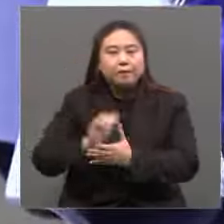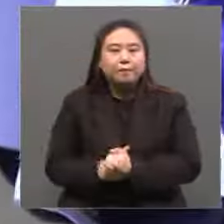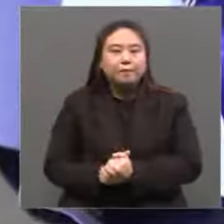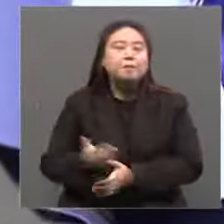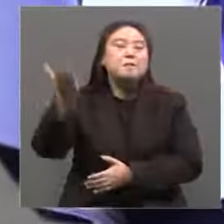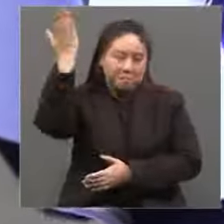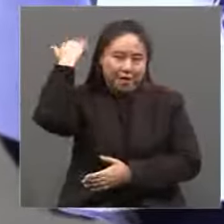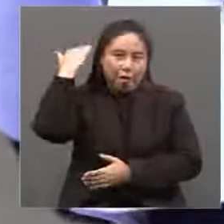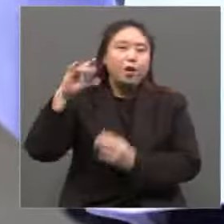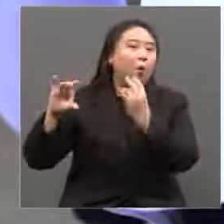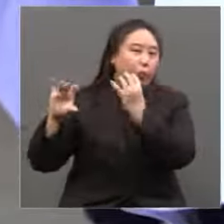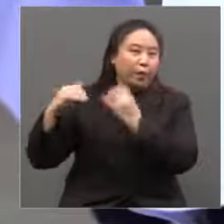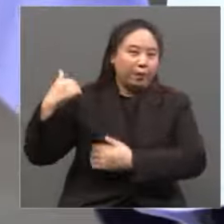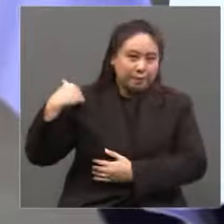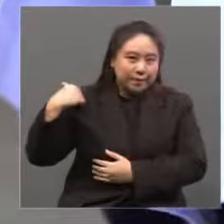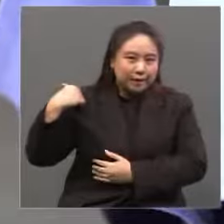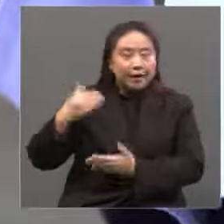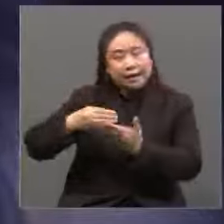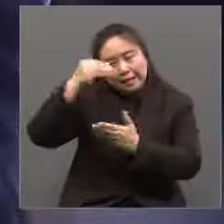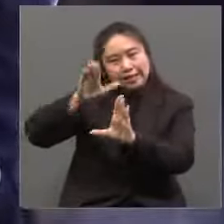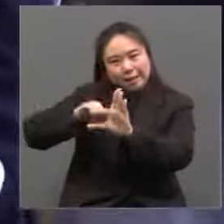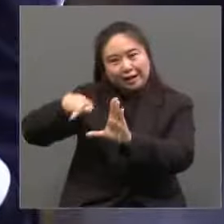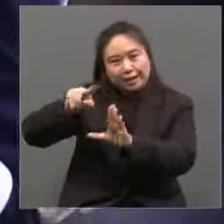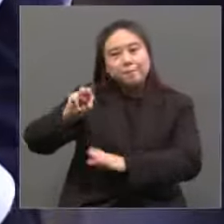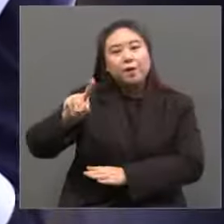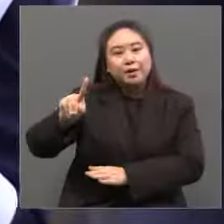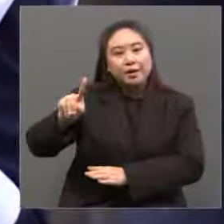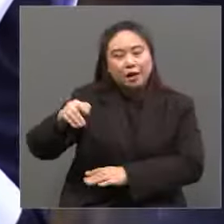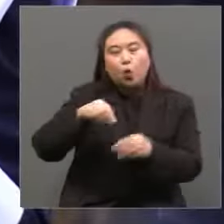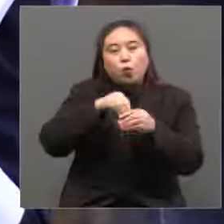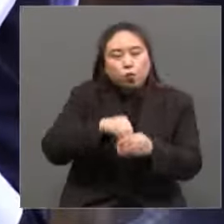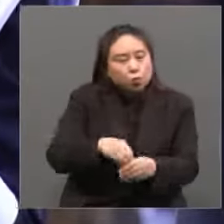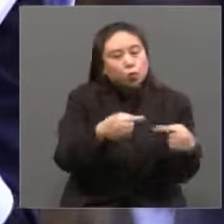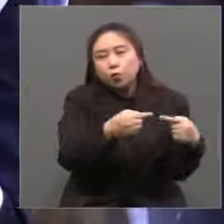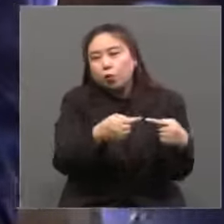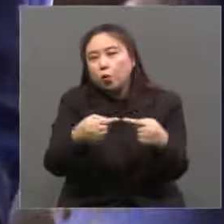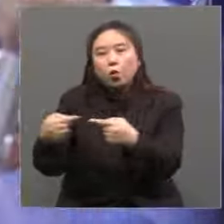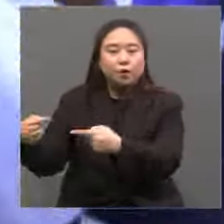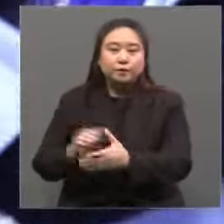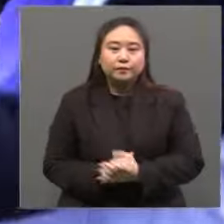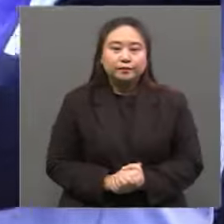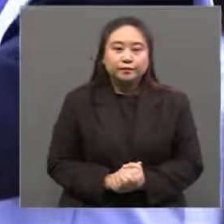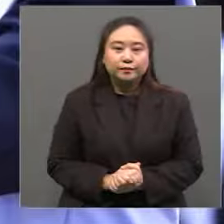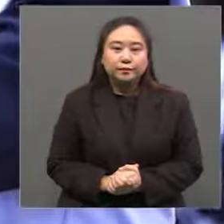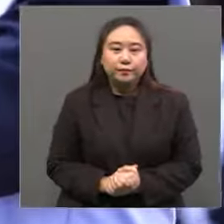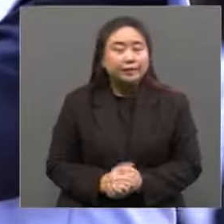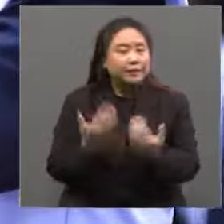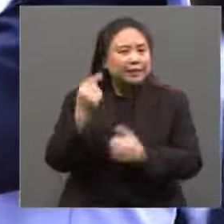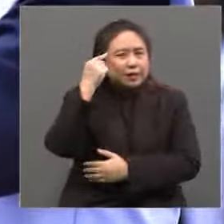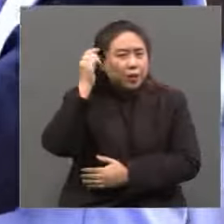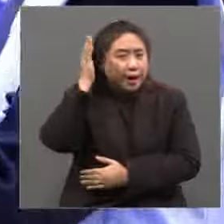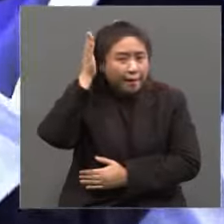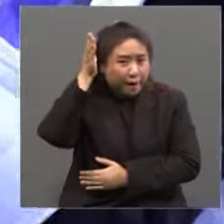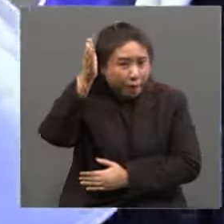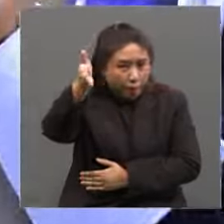มาก่อนค่ะหนูเข้าวงช่วงม.1ค่ะ อยู่ยาวมาตลอดเลย ใช่ แล้วเรามีแนวคิดในอนาคตไหมคะว่า